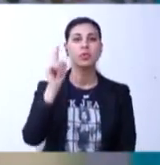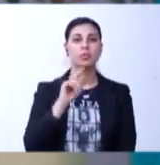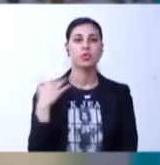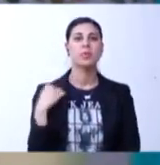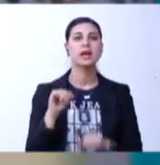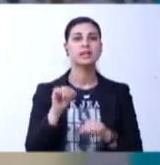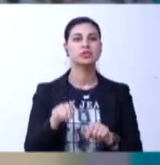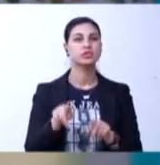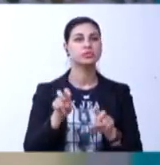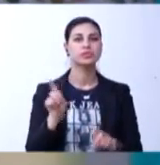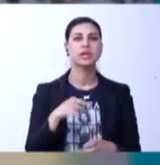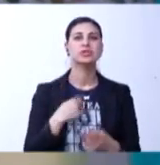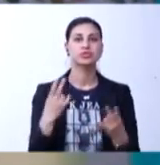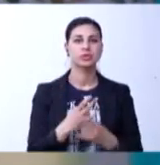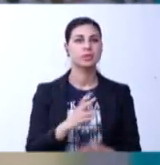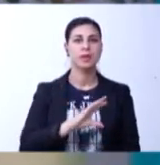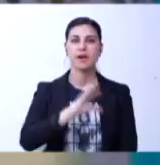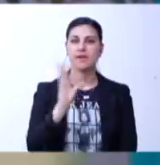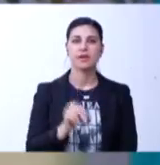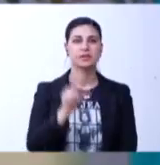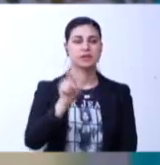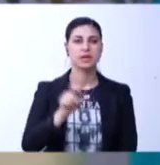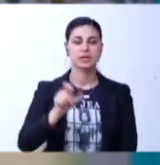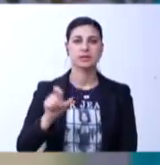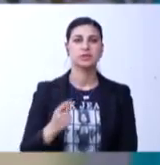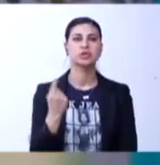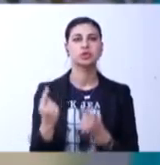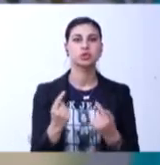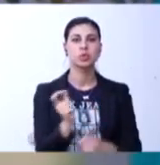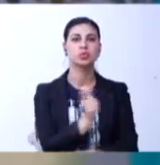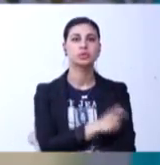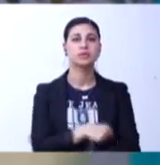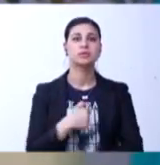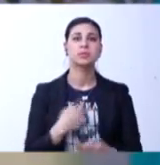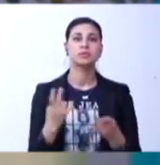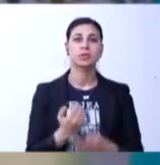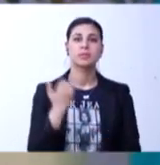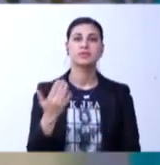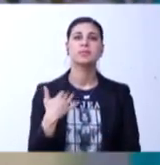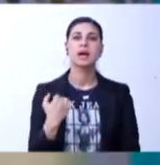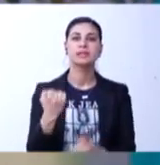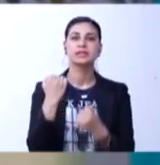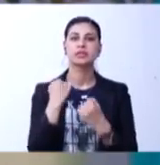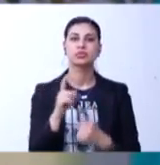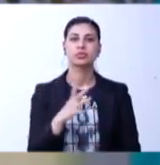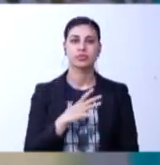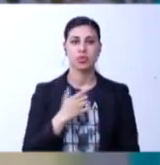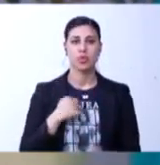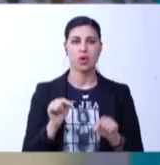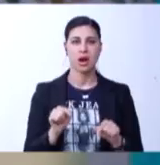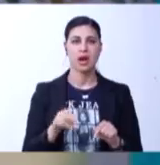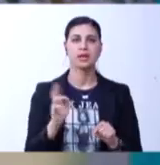მხარდაჭერა არის ის, რაც გვჭირდება ჩვენ ყველას, საზოგადოების თითოეულ წევრს. მე მჭირდება თქვენი მხარდაჭერა იმისთვის, რომ ვიყო აქ